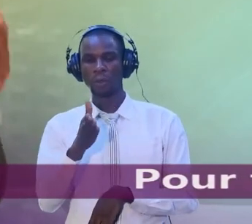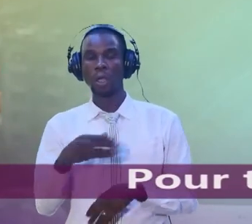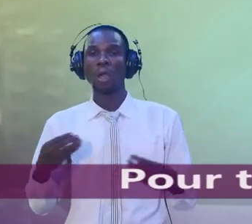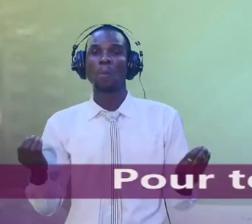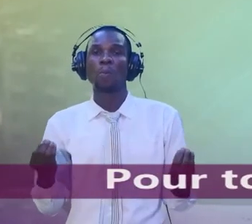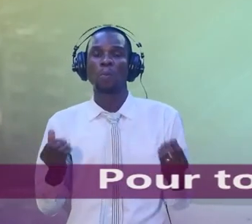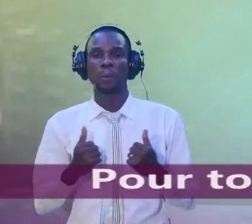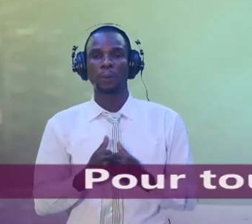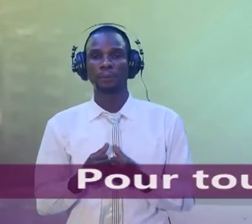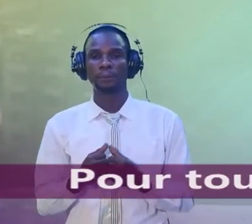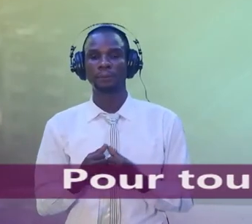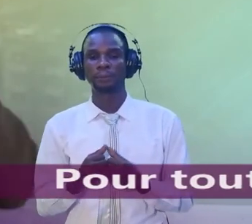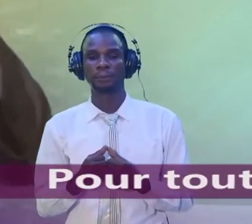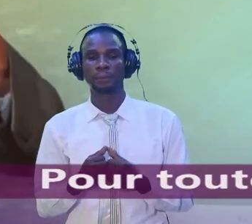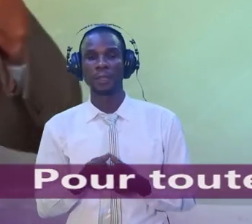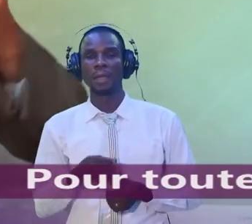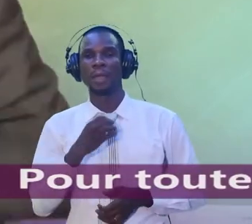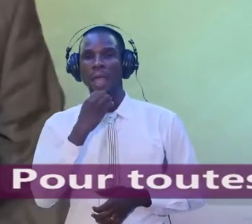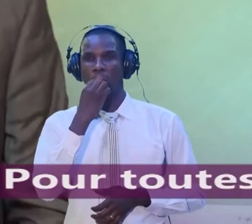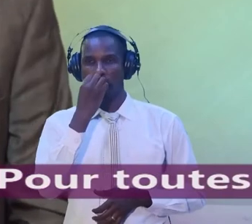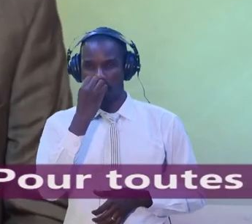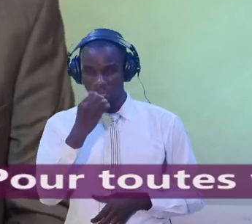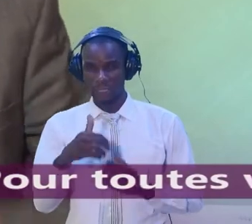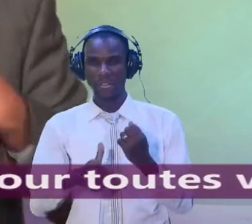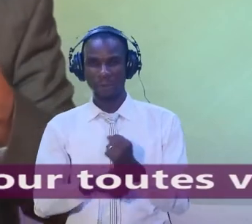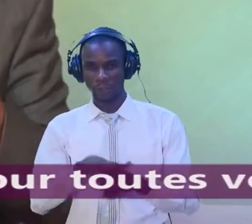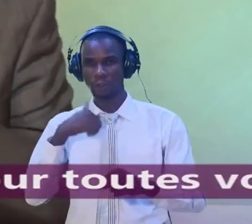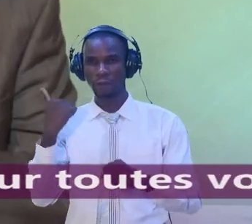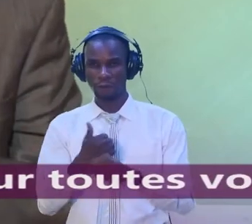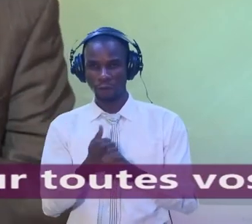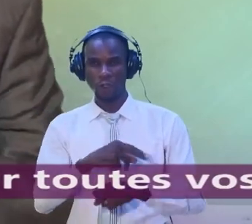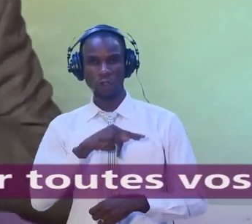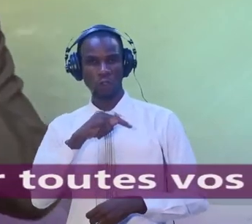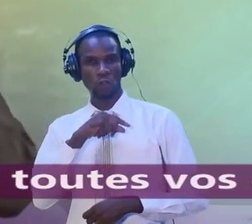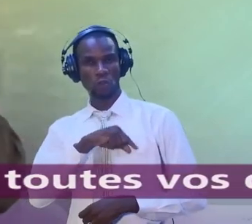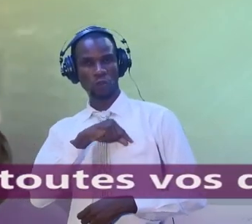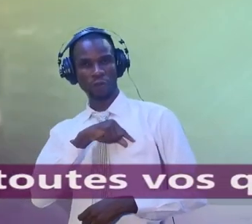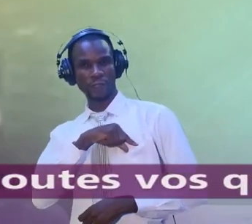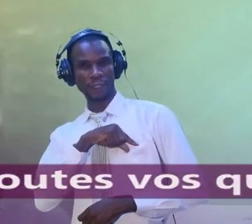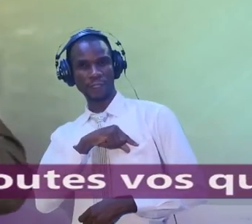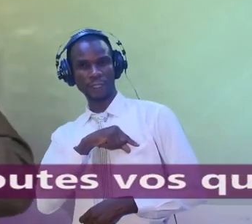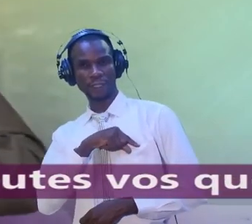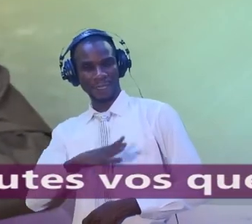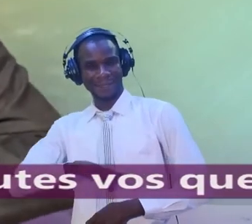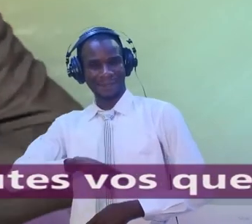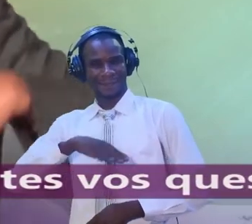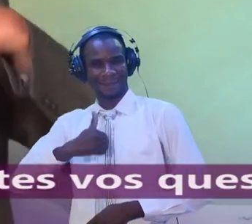Mamilioni ya watu wanadanganyika, wanakuingia katika udanganyifu mkuu, sababu wanakubali